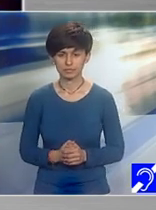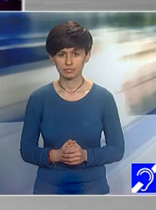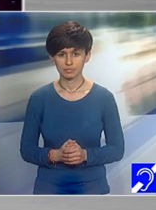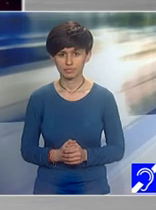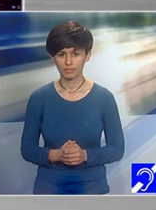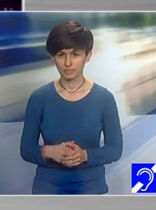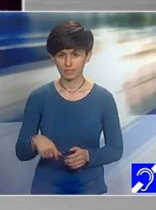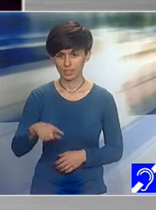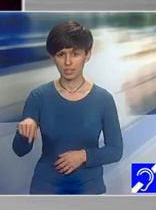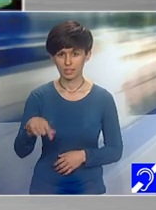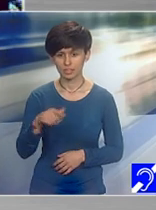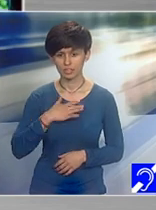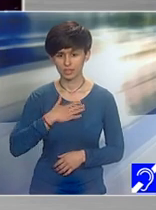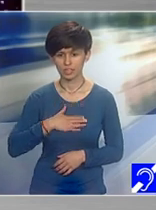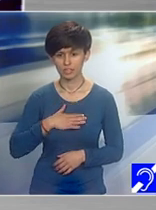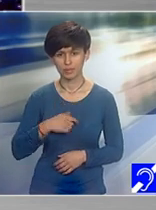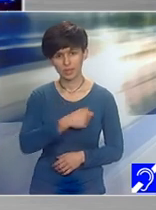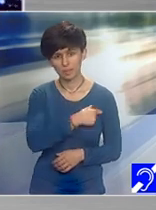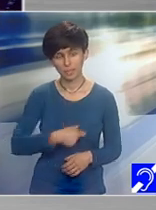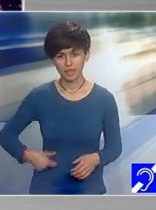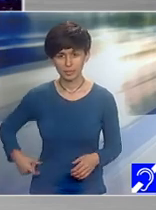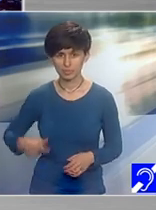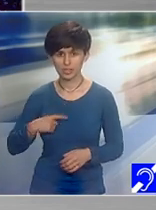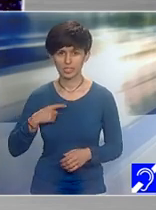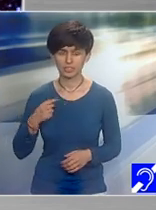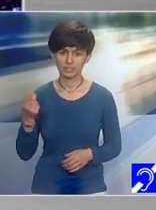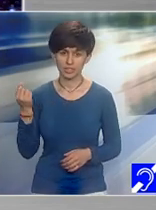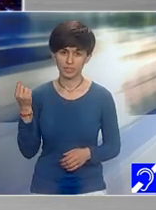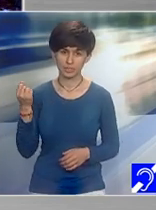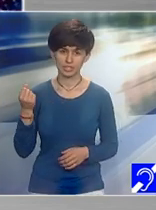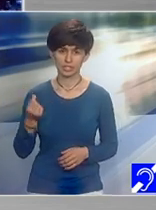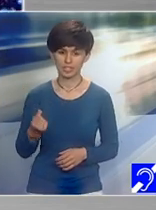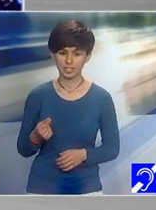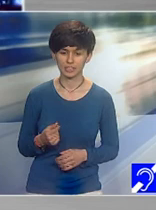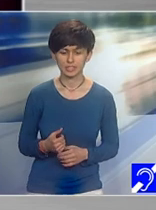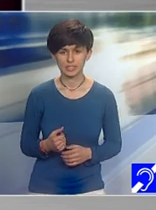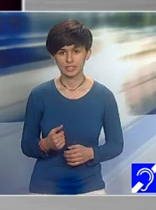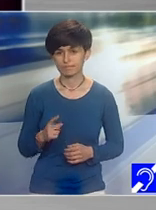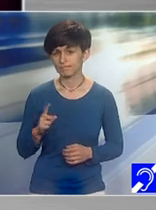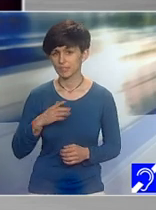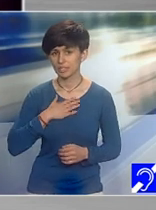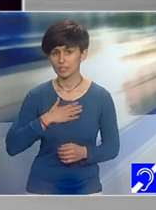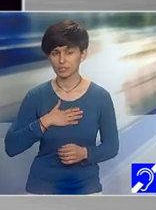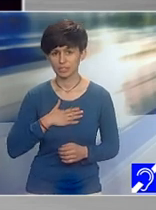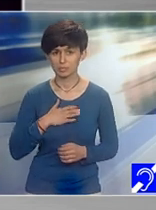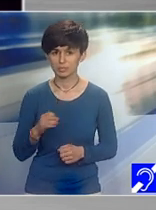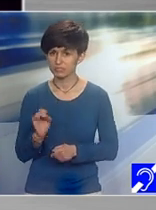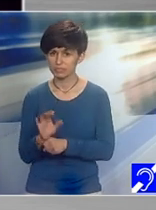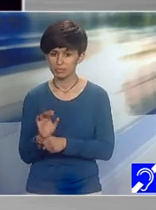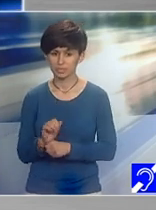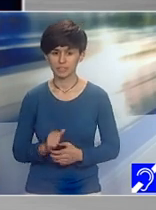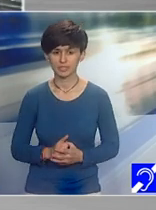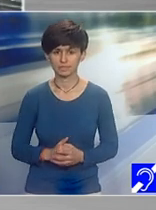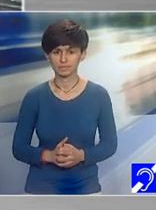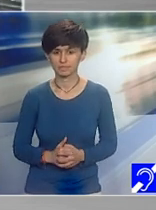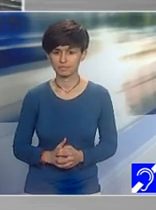M10 își dorește ca primăria să fie partenerul clujenilor. Noi asta ne dorim. Nu ne dorim să-i tratăm ca și pe niște adversari. Vă mulțumesc și